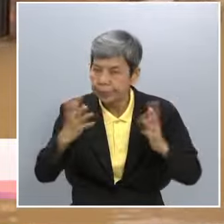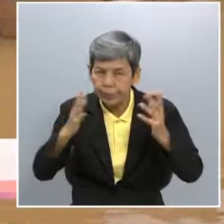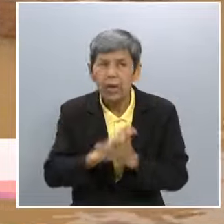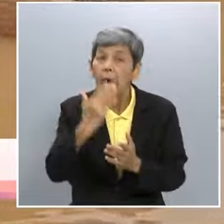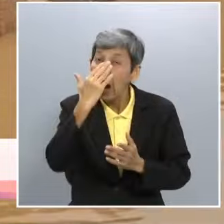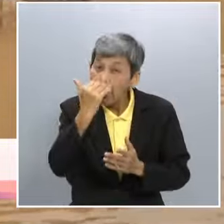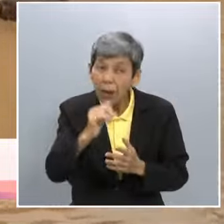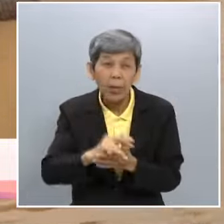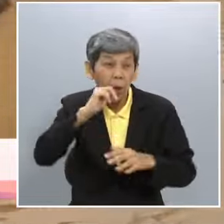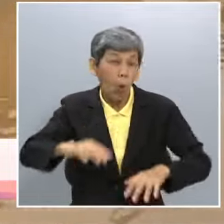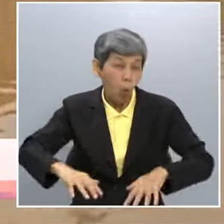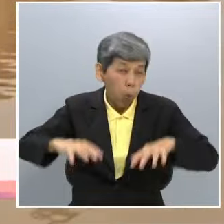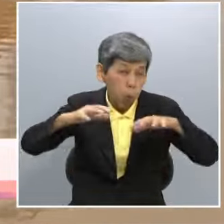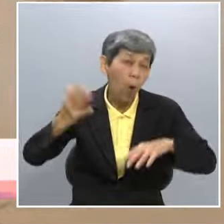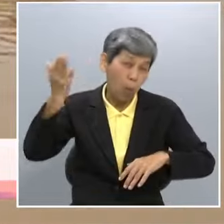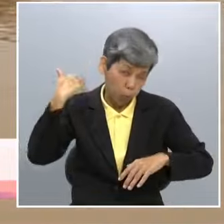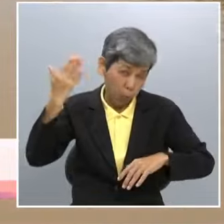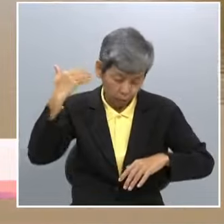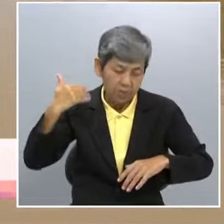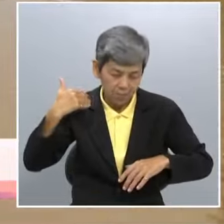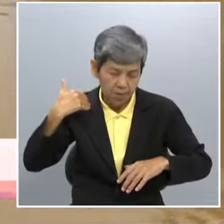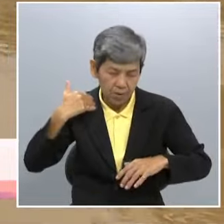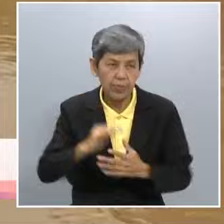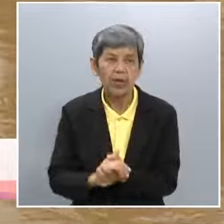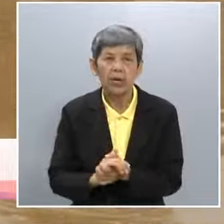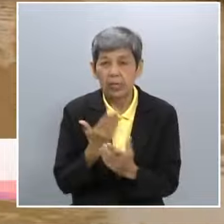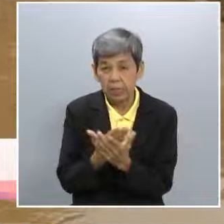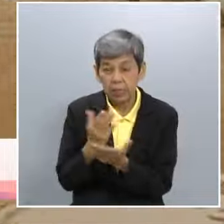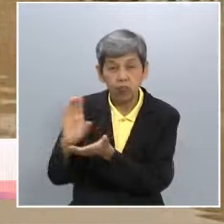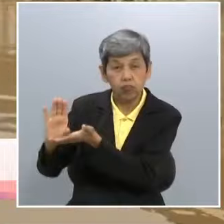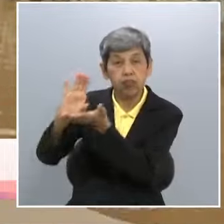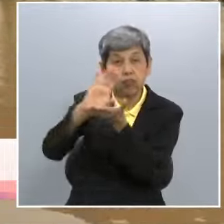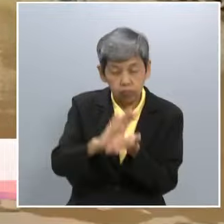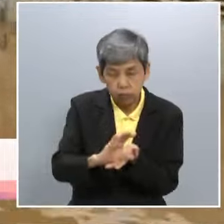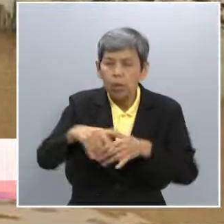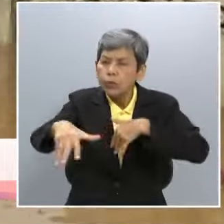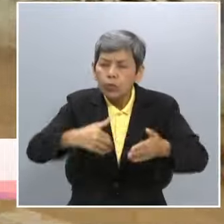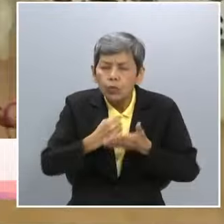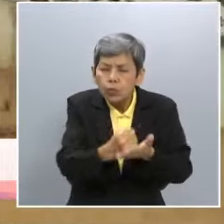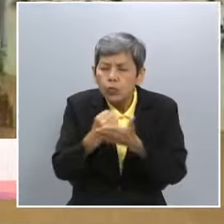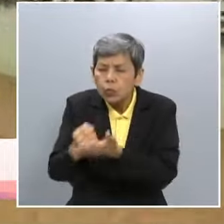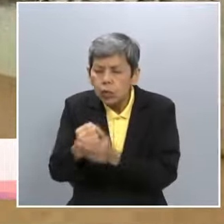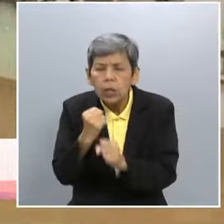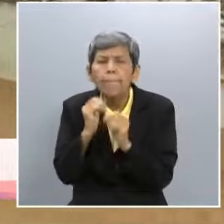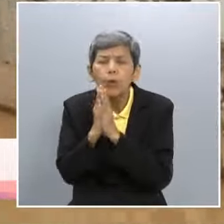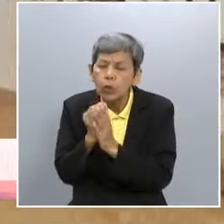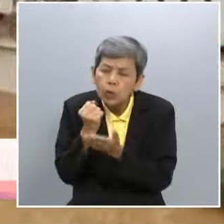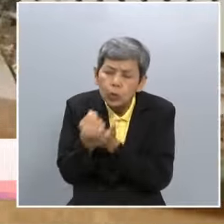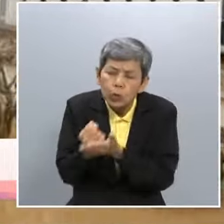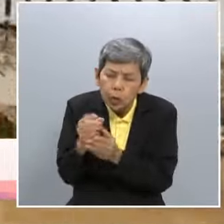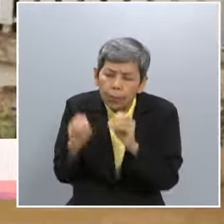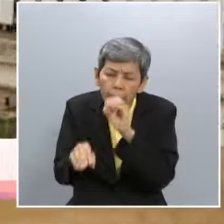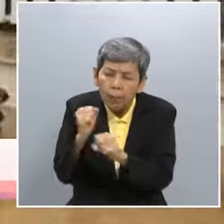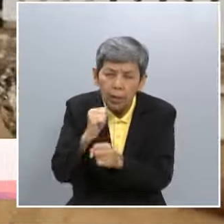ากน้ำท่วมครั้งแรกก่อนหน้านั้นงบประมาณส่วนใหญ่ก็มาจากชาวบ้านช่วยกันบริจาคให้ค่ะแต่ว่าตอน